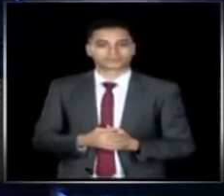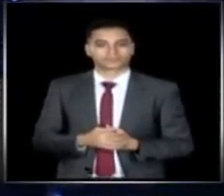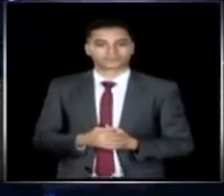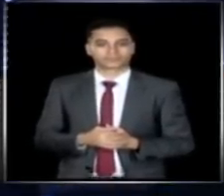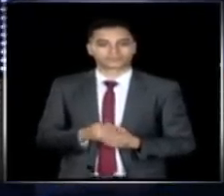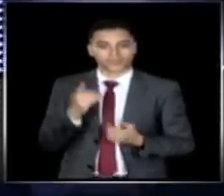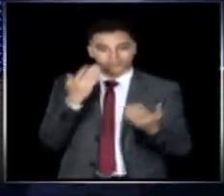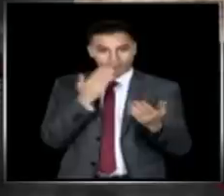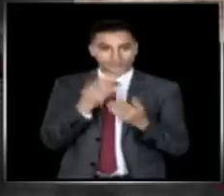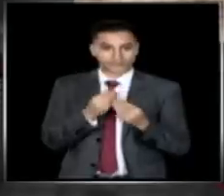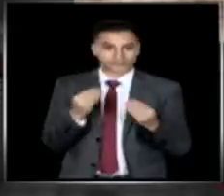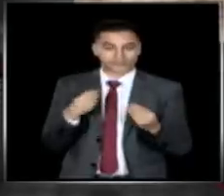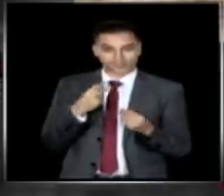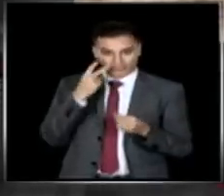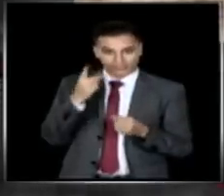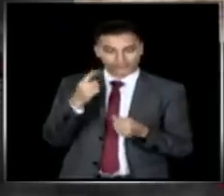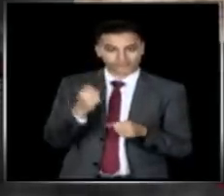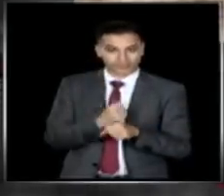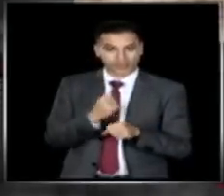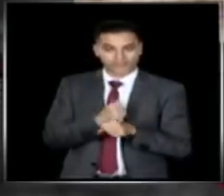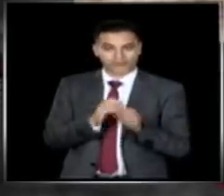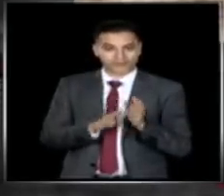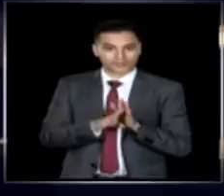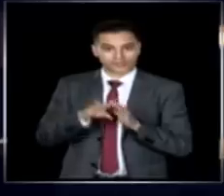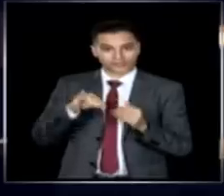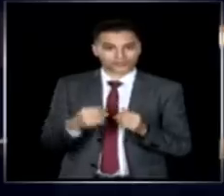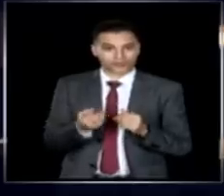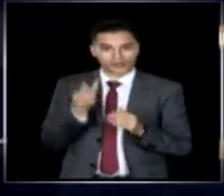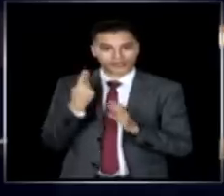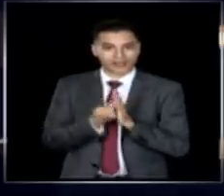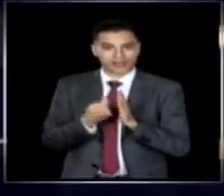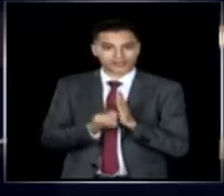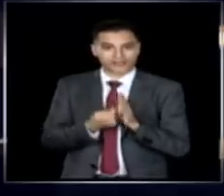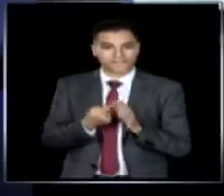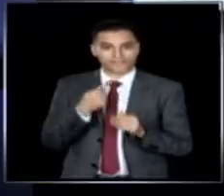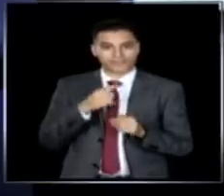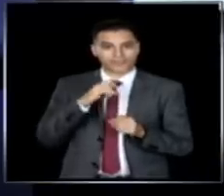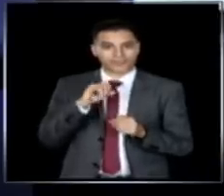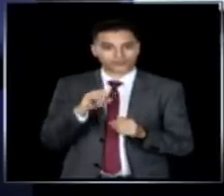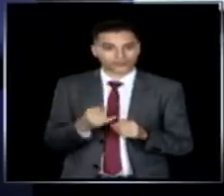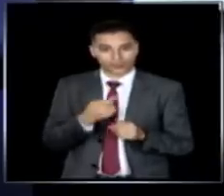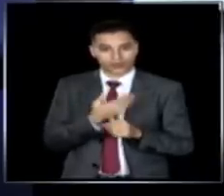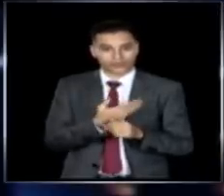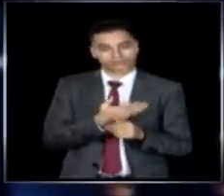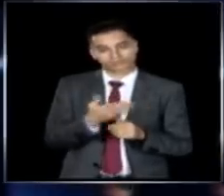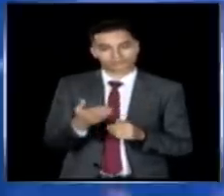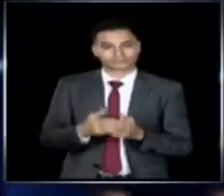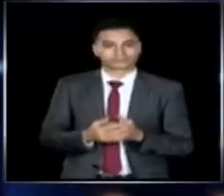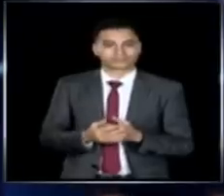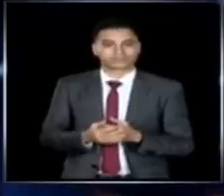بتقري كتير، فأنا متوقع منك إنك تاخد الجوكر في الأدب. تمام. جوكر. تمام.